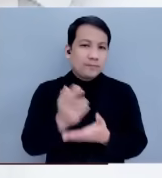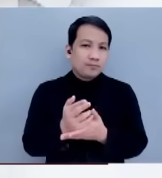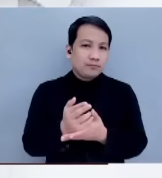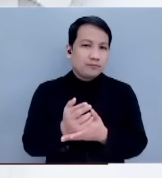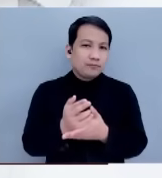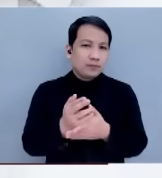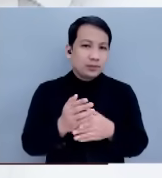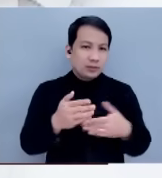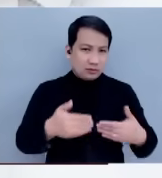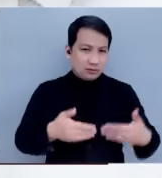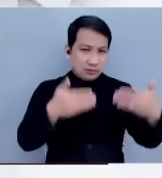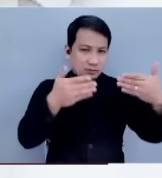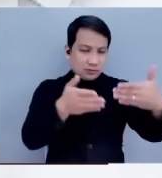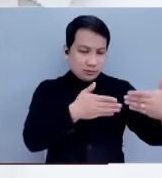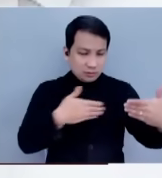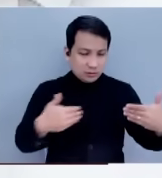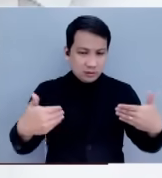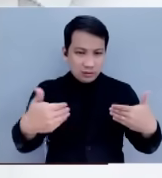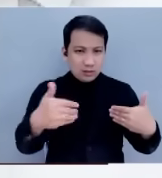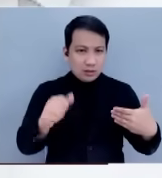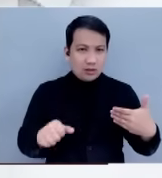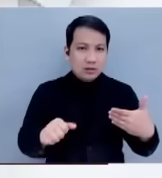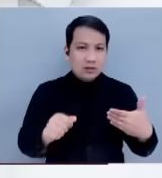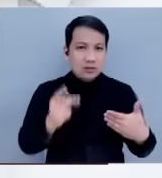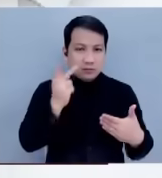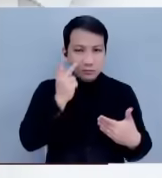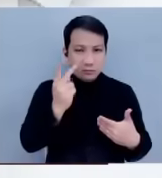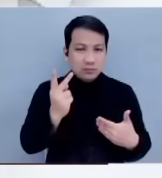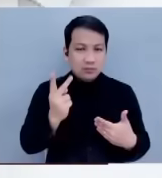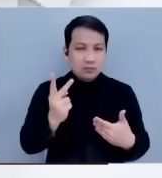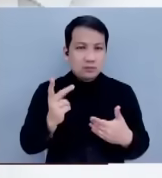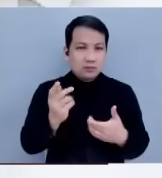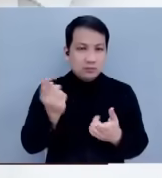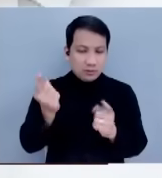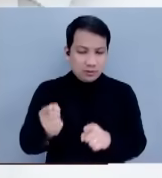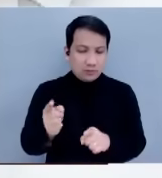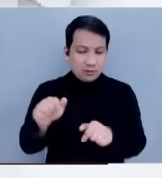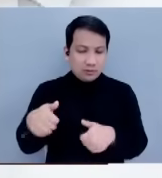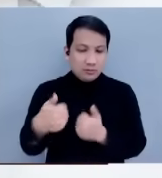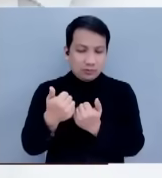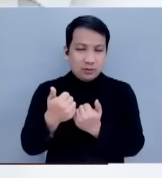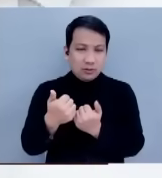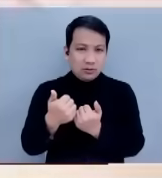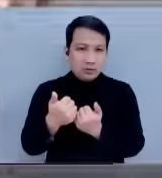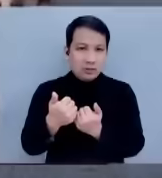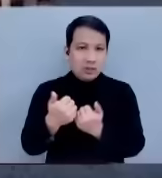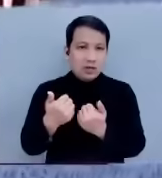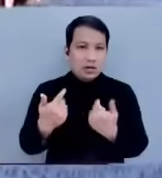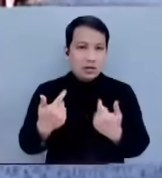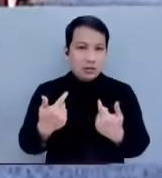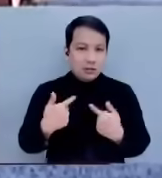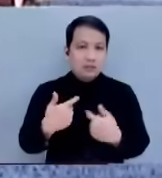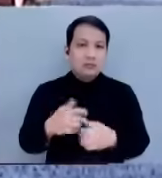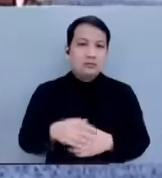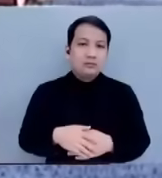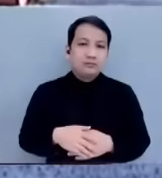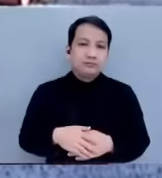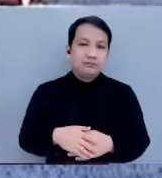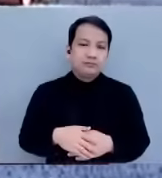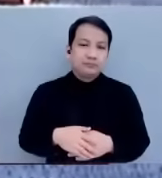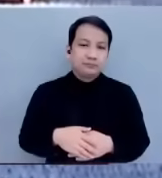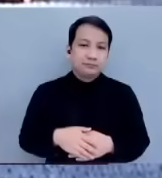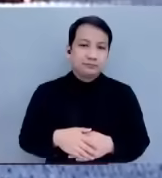on the site na pinangyarihan nung aksidente na yan.